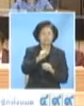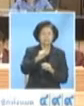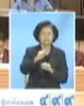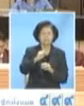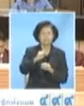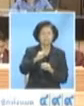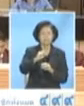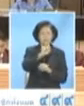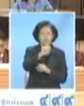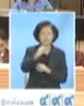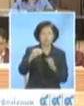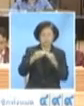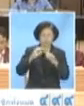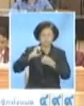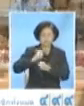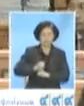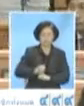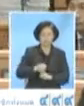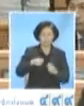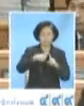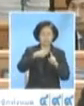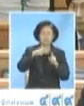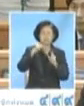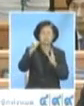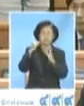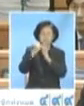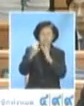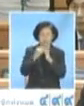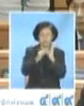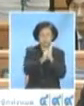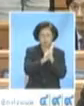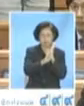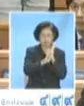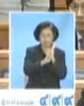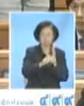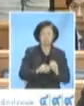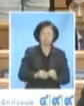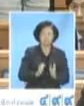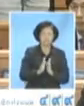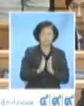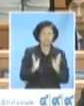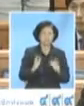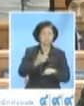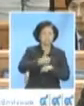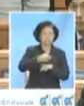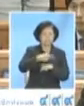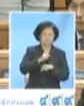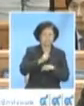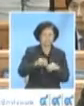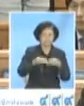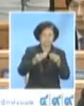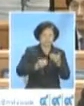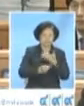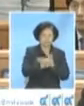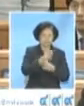ายชื่อพรรคประชาธิปัตย์จากจังหวัดอุบลราชธานีครับขอขอบคุณท่านประธานที่ให้โอกาสผมได้ขึ้นม